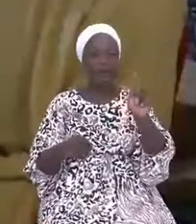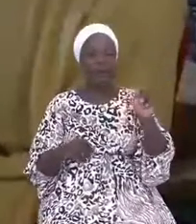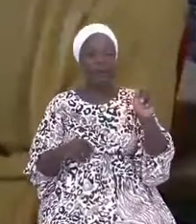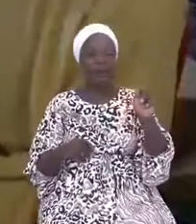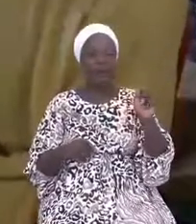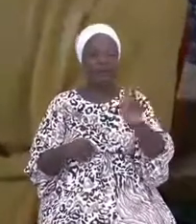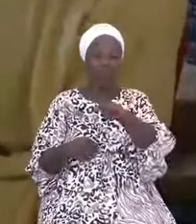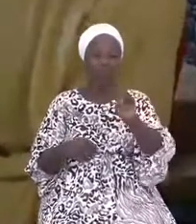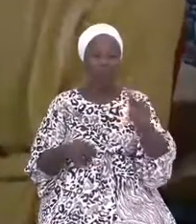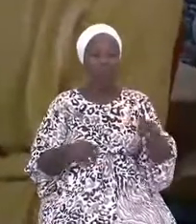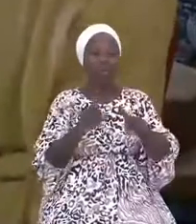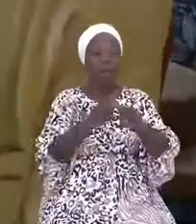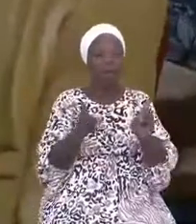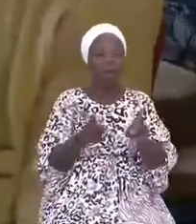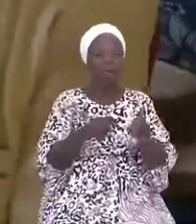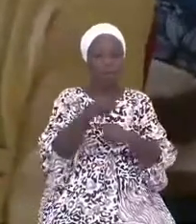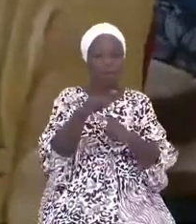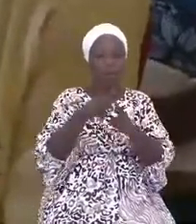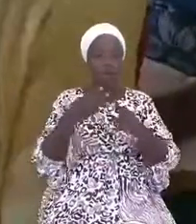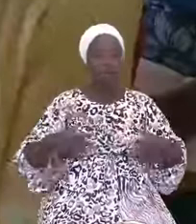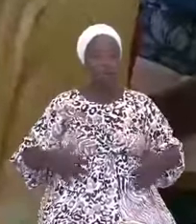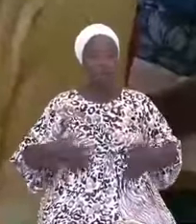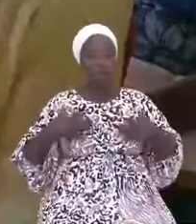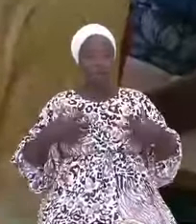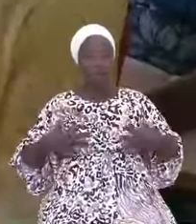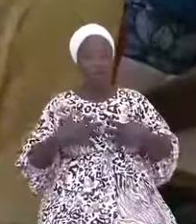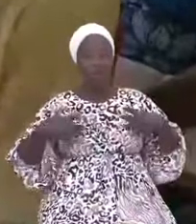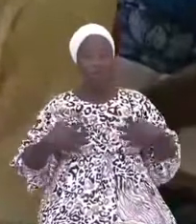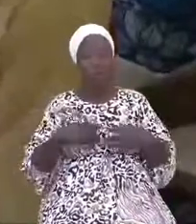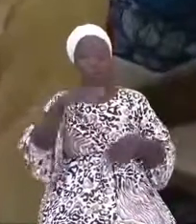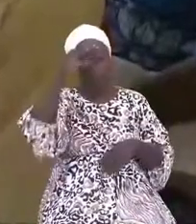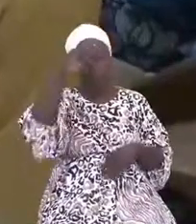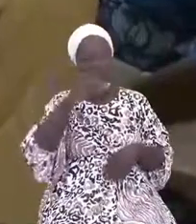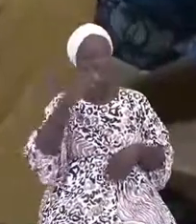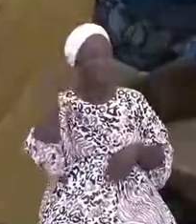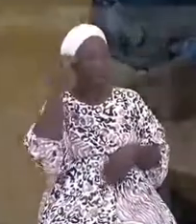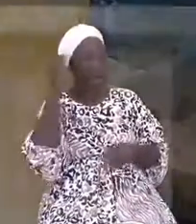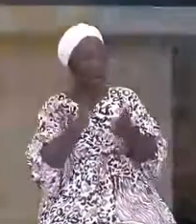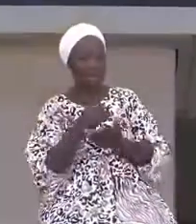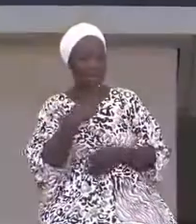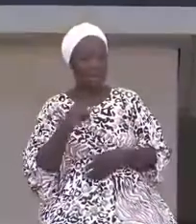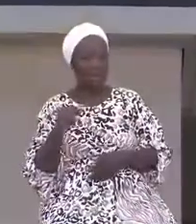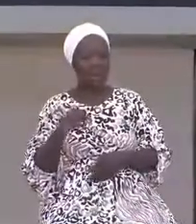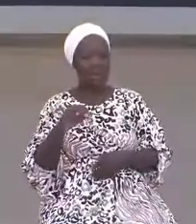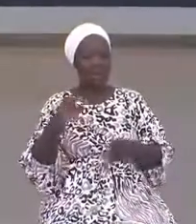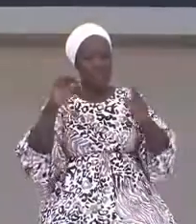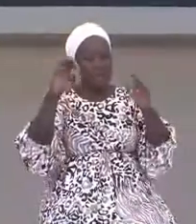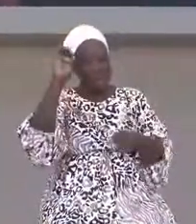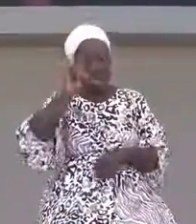20, 22, après avoir entendu ces paroles, le jeune homme s'en alla tout